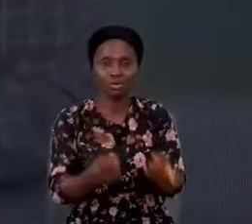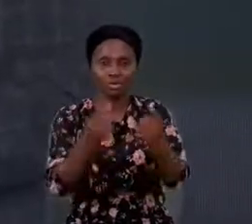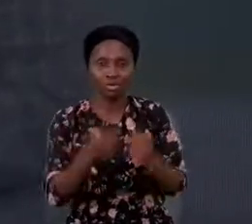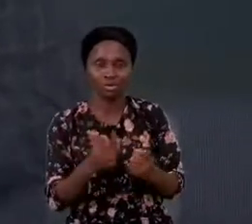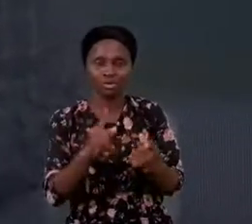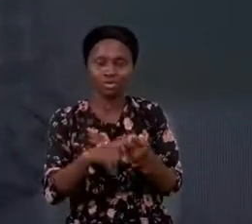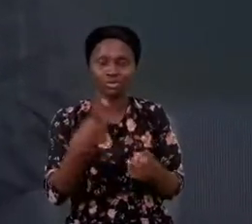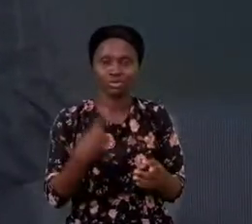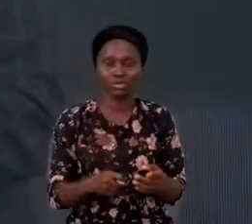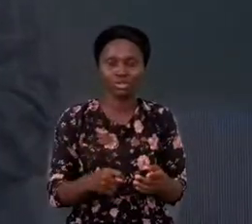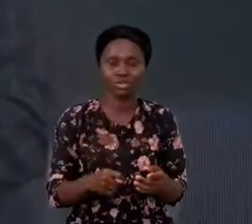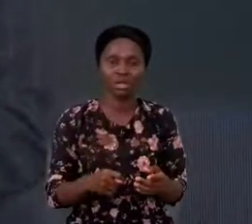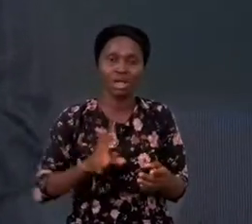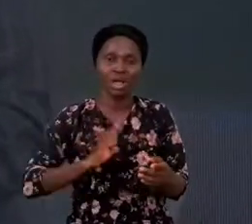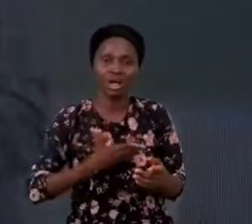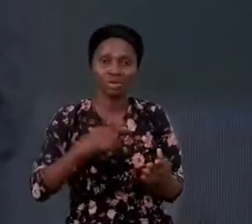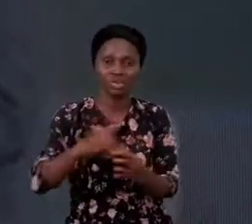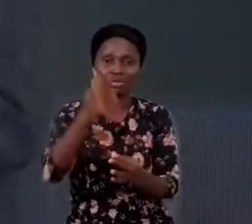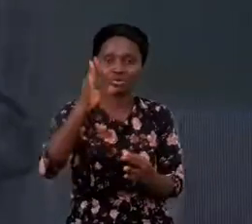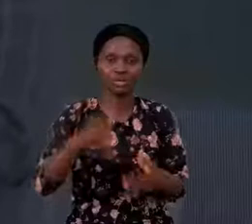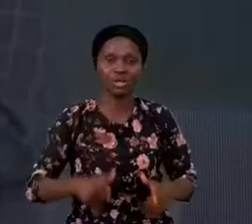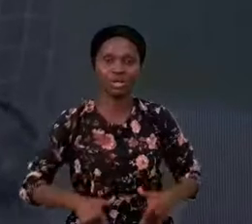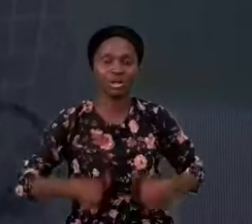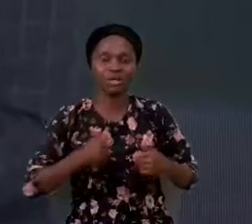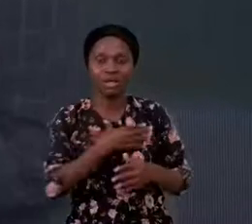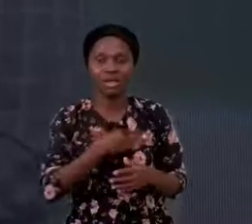sont renversés, le juste que ferait-il?